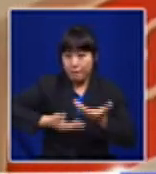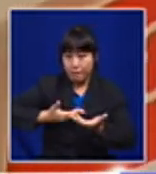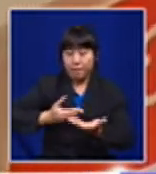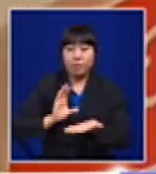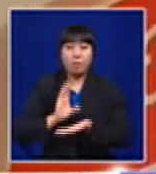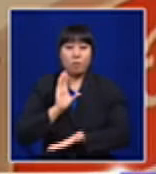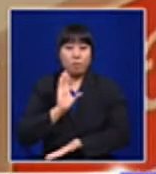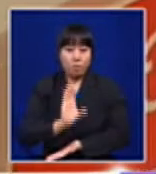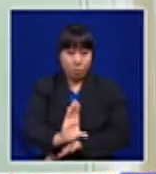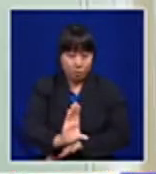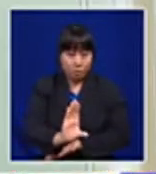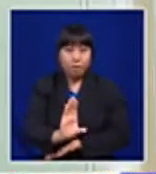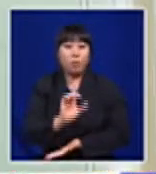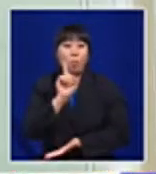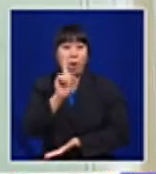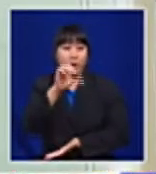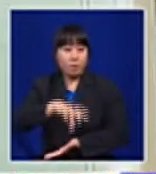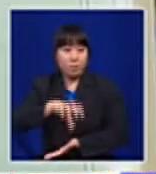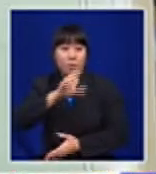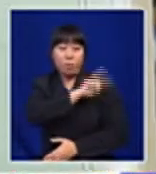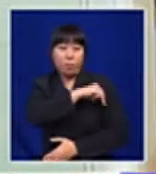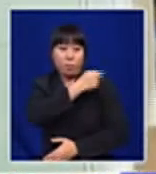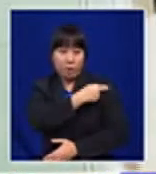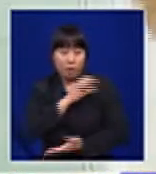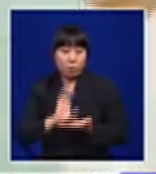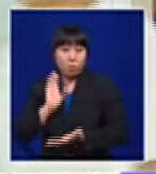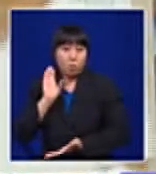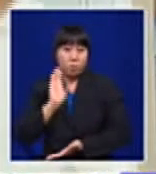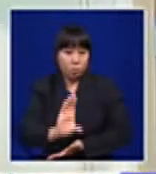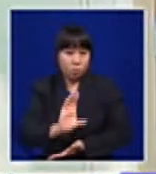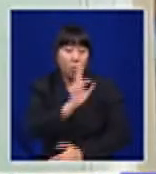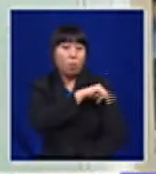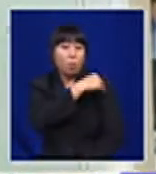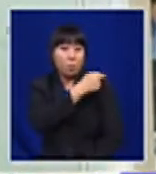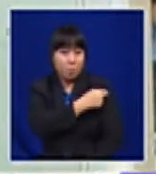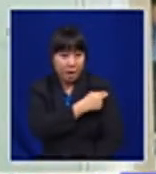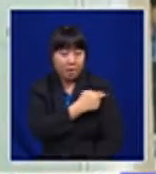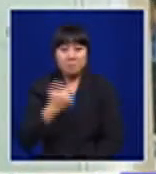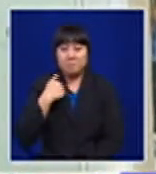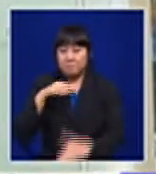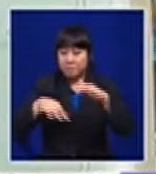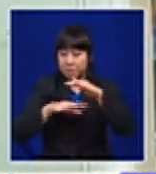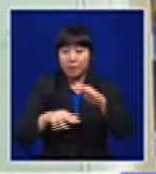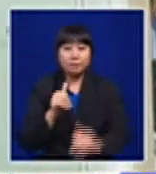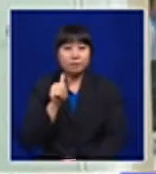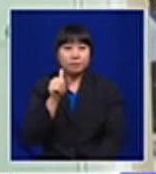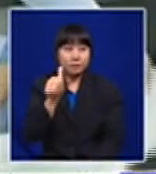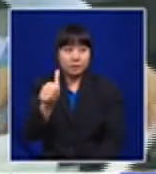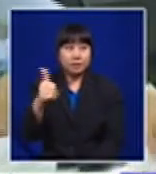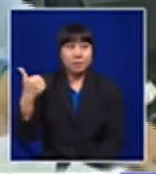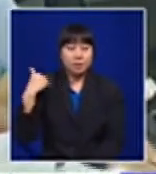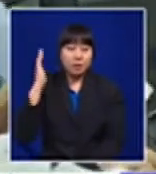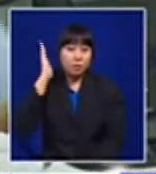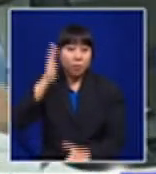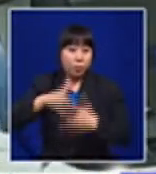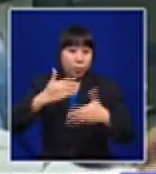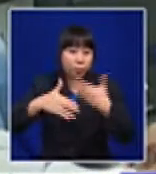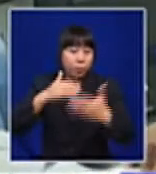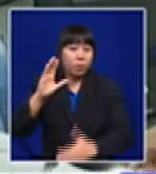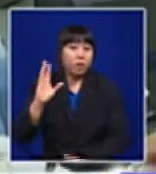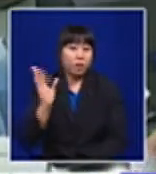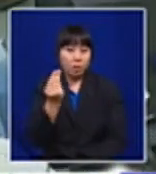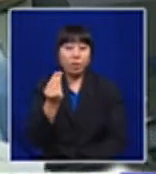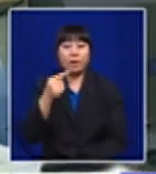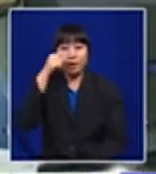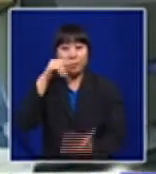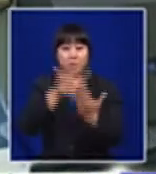ปิทอลเน้นลงทุนในหุ้นกลุ่มโรงพยาบาลที่มีปัจจัยพื้นฐานดีและมีแนวโน้มเติบโตสูงทั้งในและ